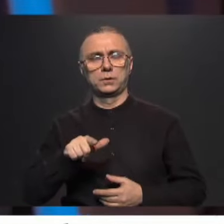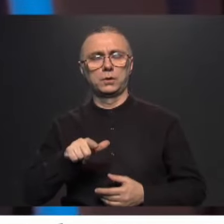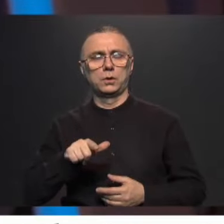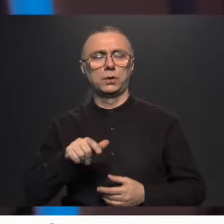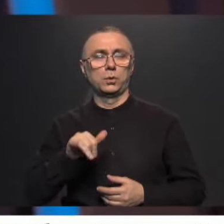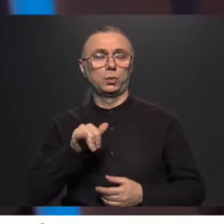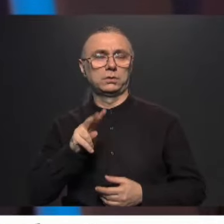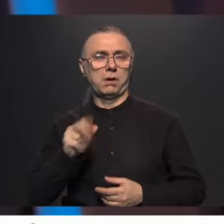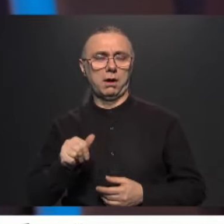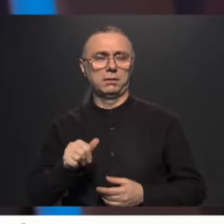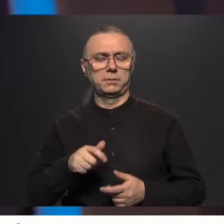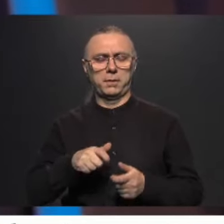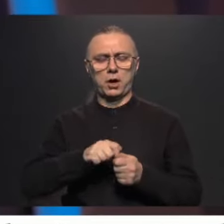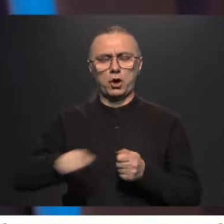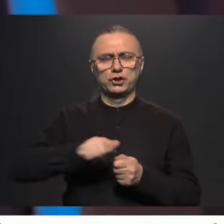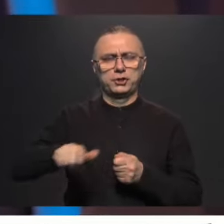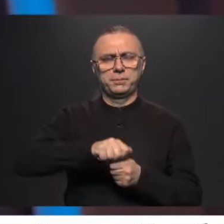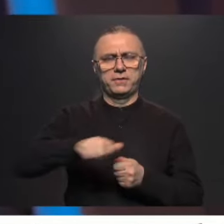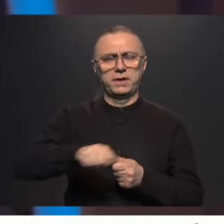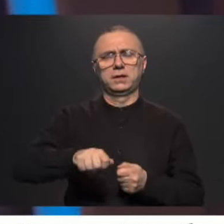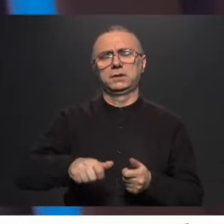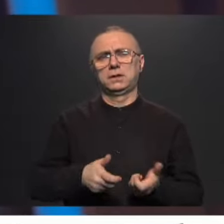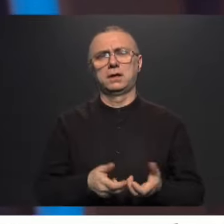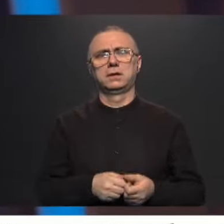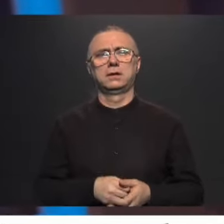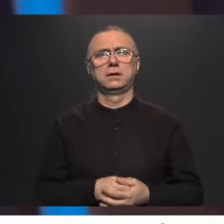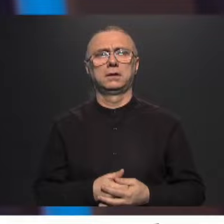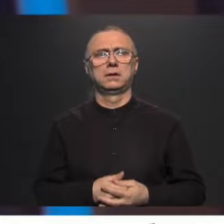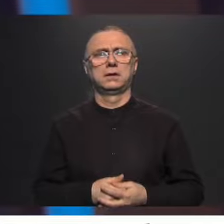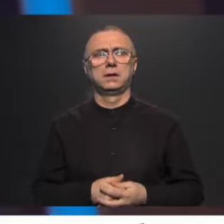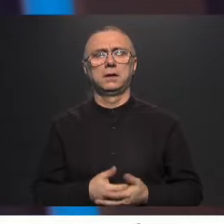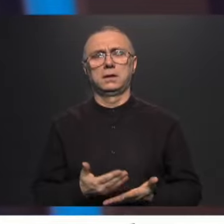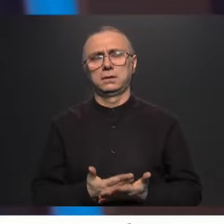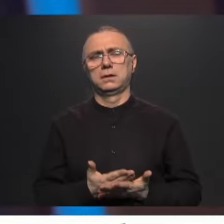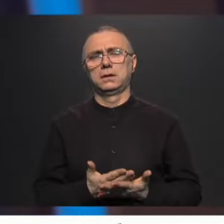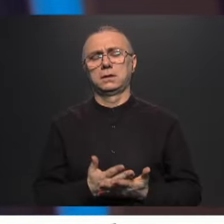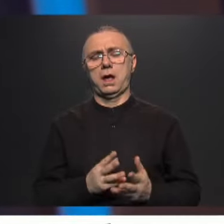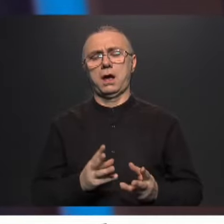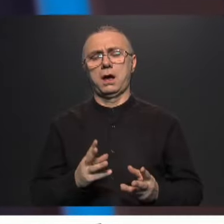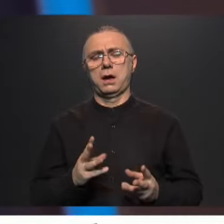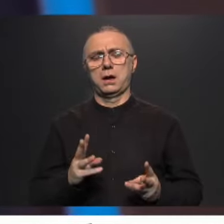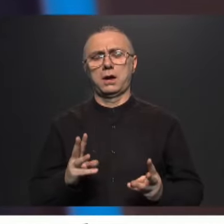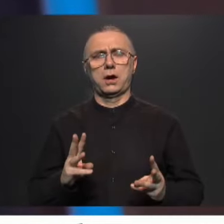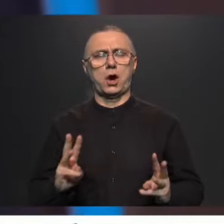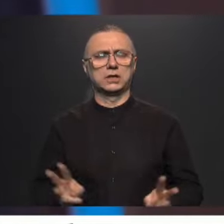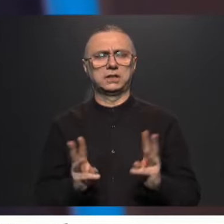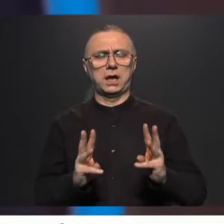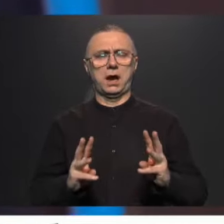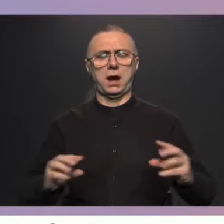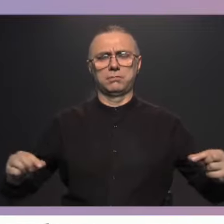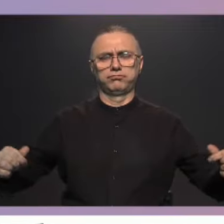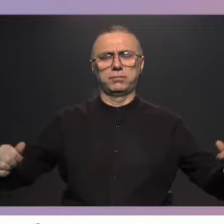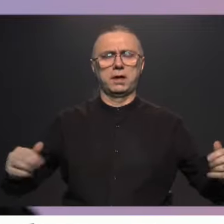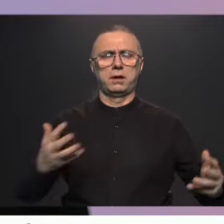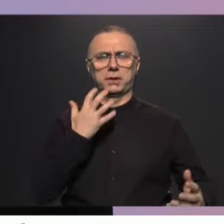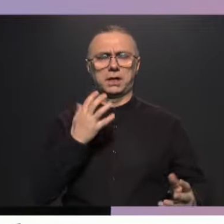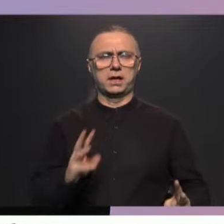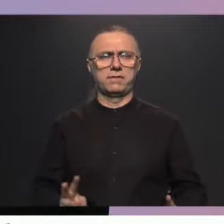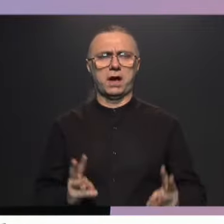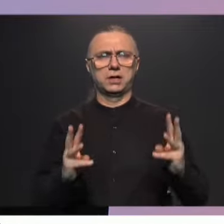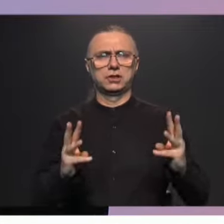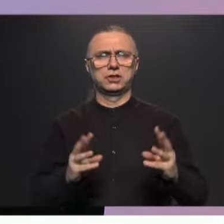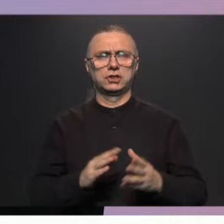ведь. Начинаем подогревать на костре веры, да, так сказать, вот это свое. Ну, начинаем подогревать, и